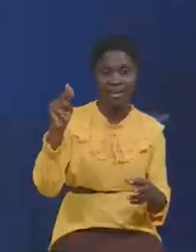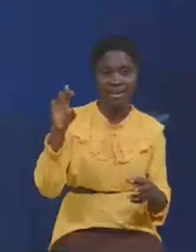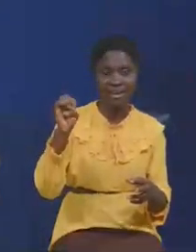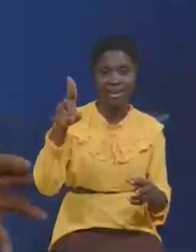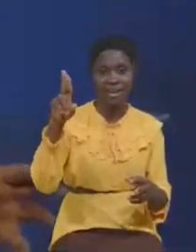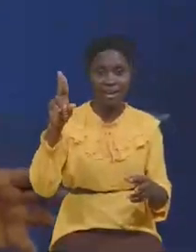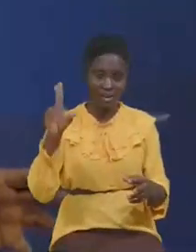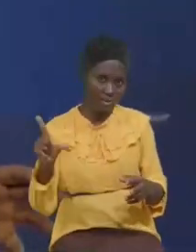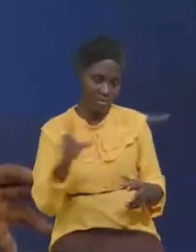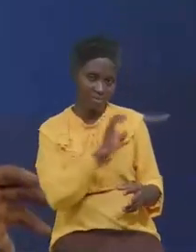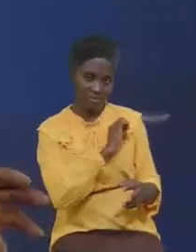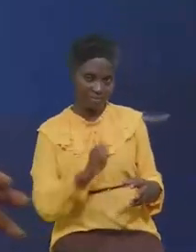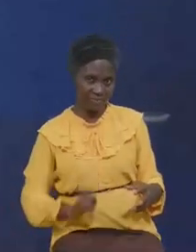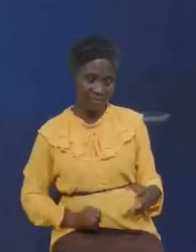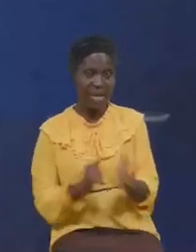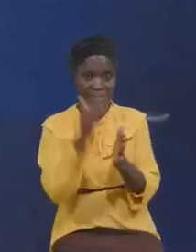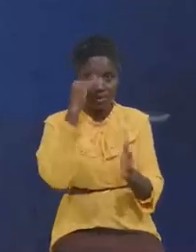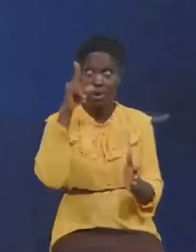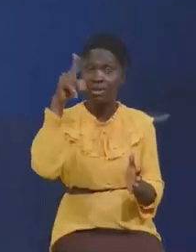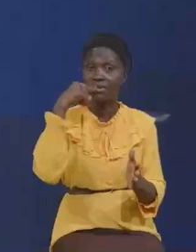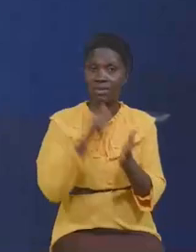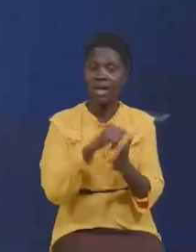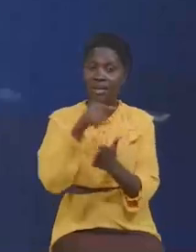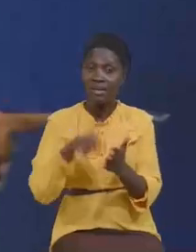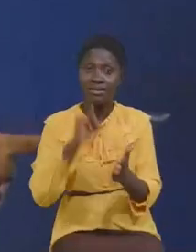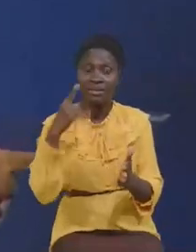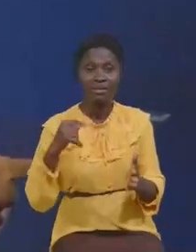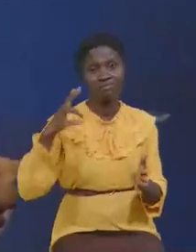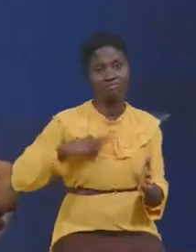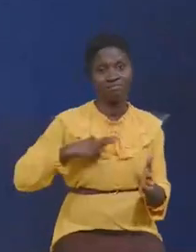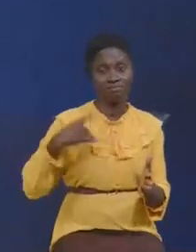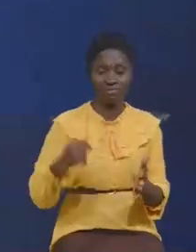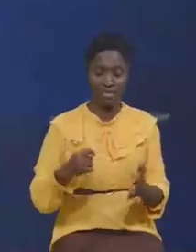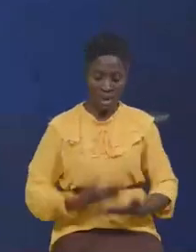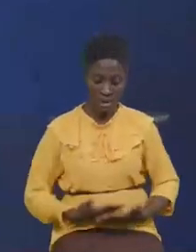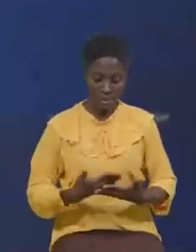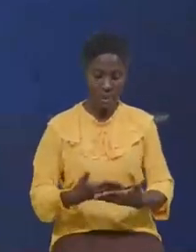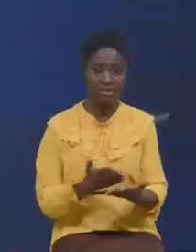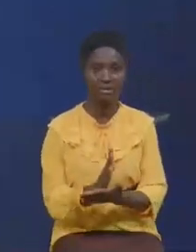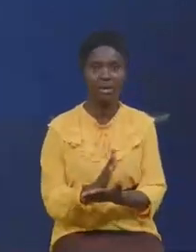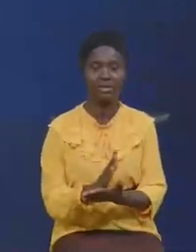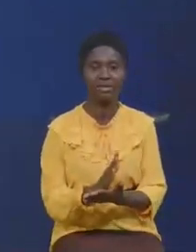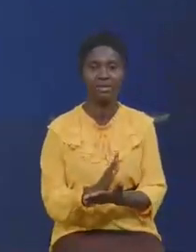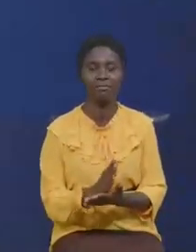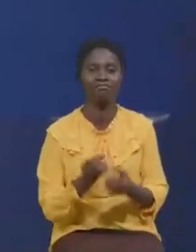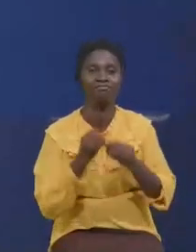que voici les bénéfices, les bienfaits, les droits d'aînesse innombrables pour ceux qui